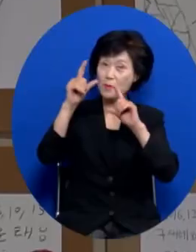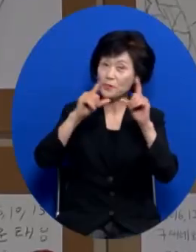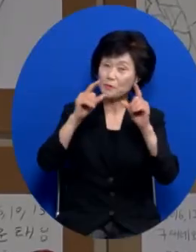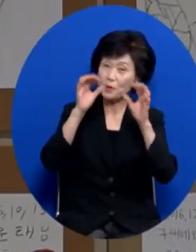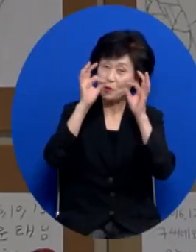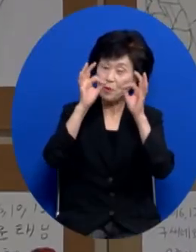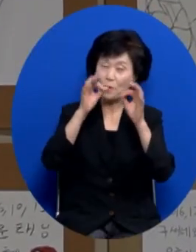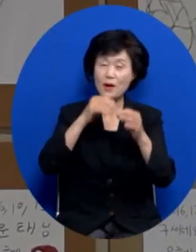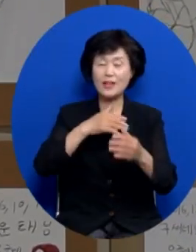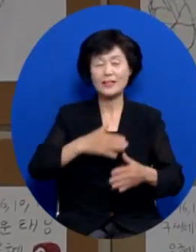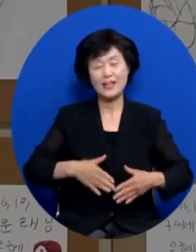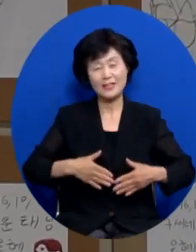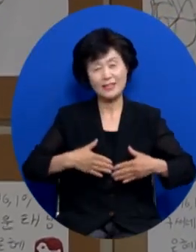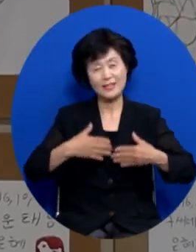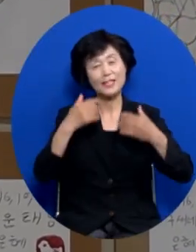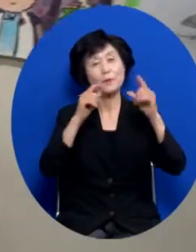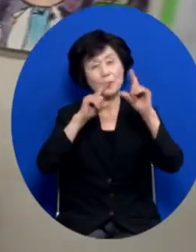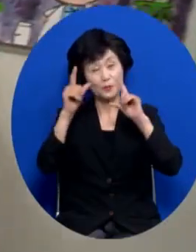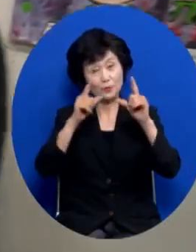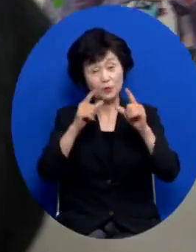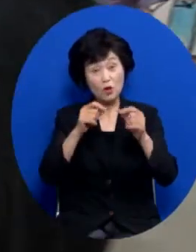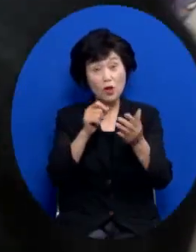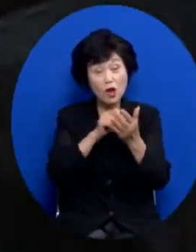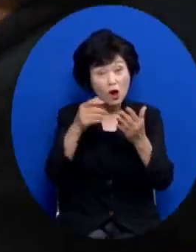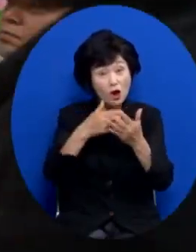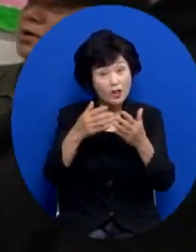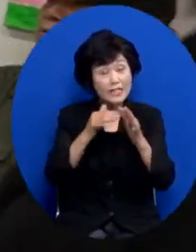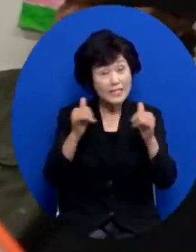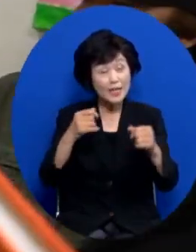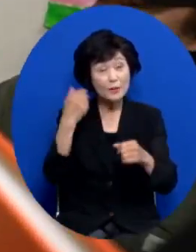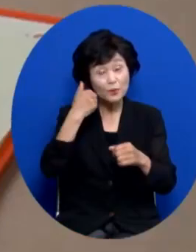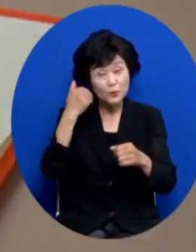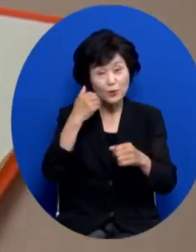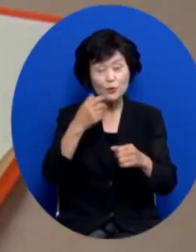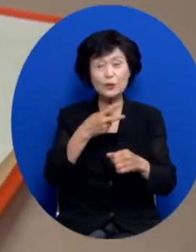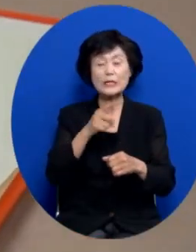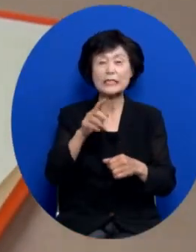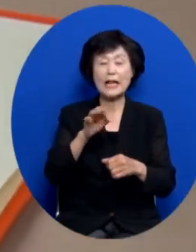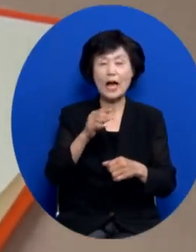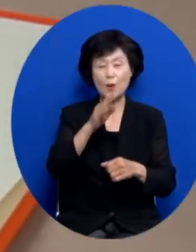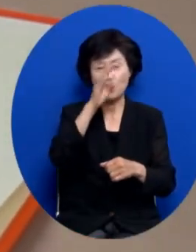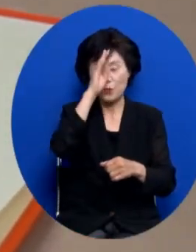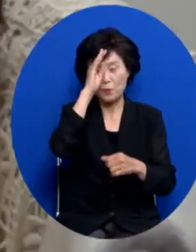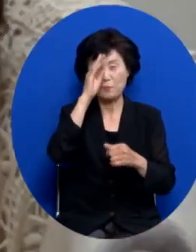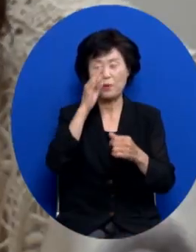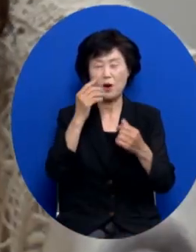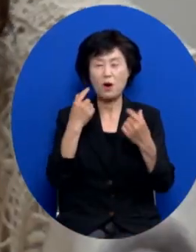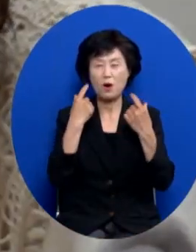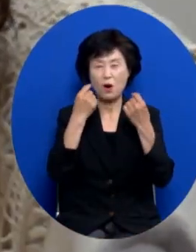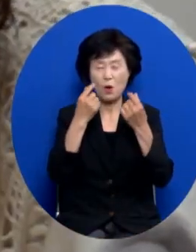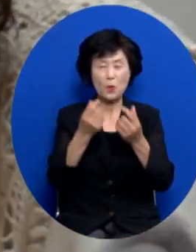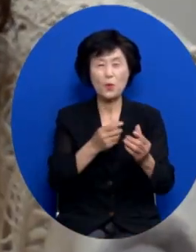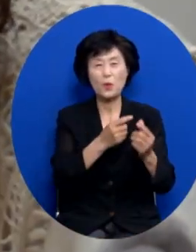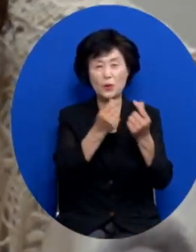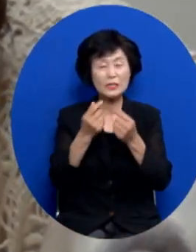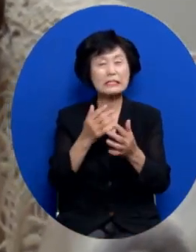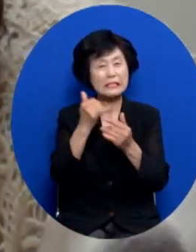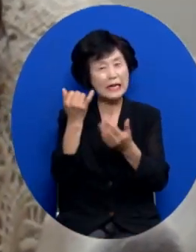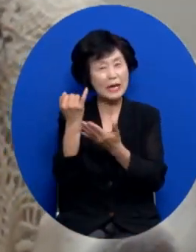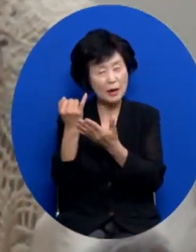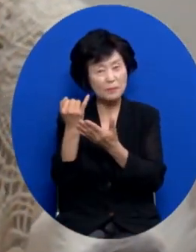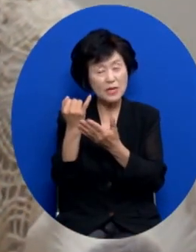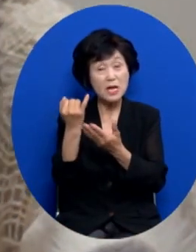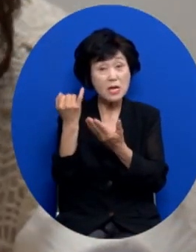담긴 작품들의 창작자는 다운증후군 작가 정은혜 씨입니다. 은혜 씨는 인기리에 방영된 드라마